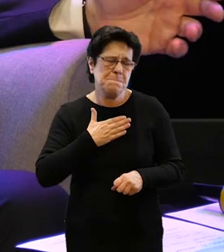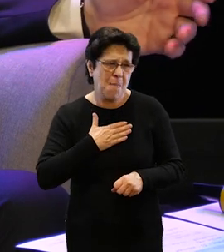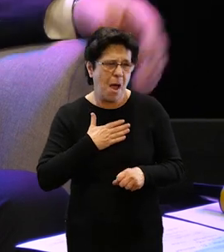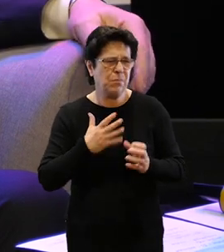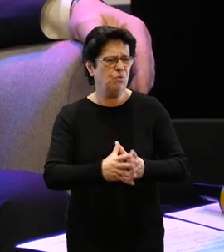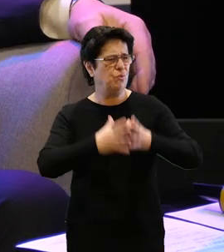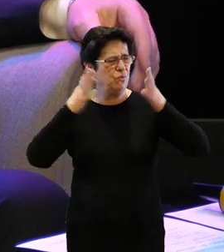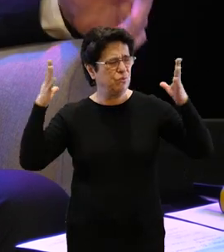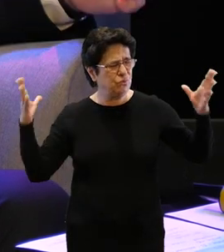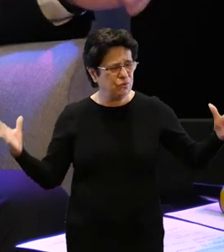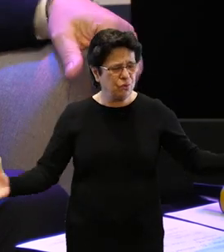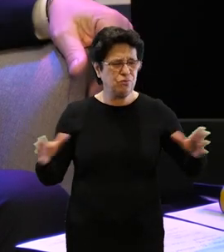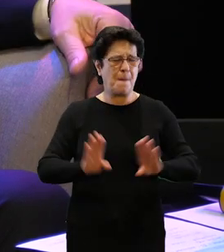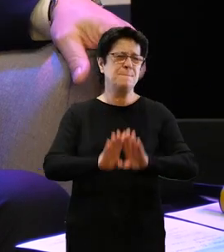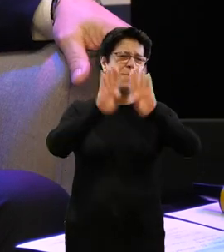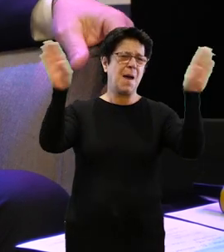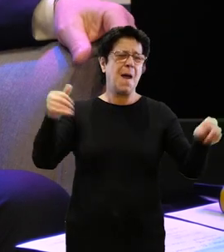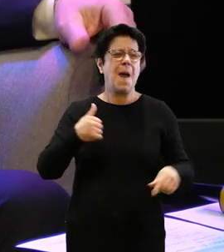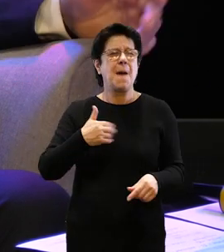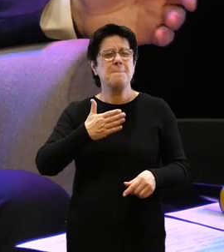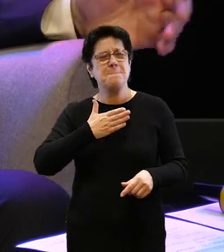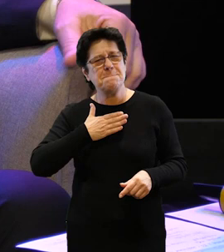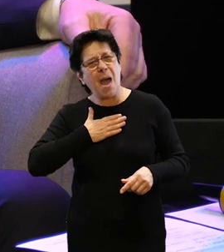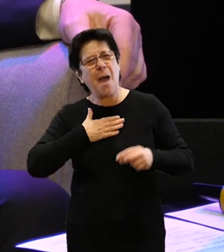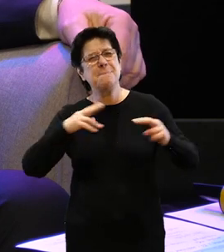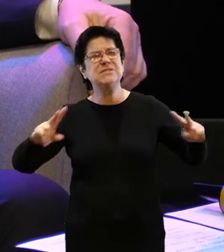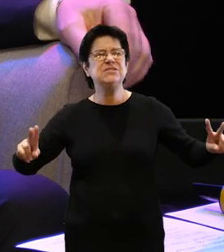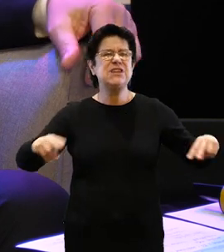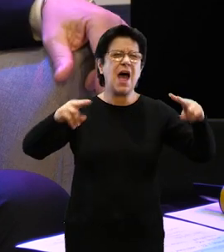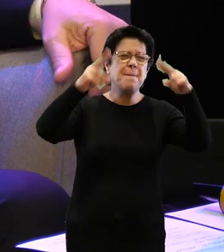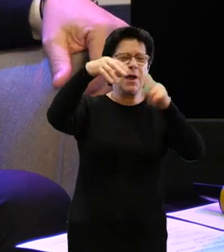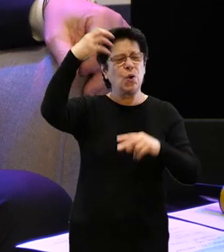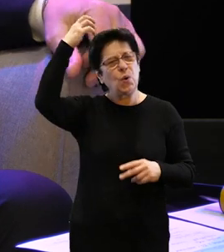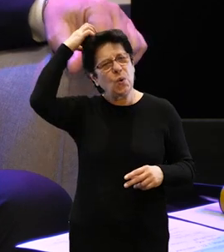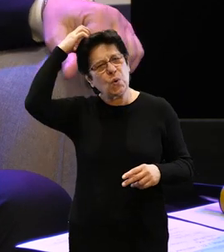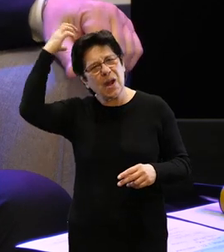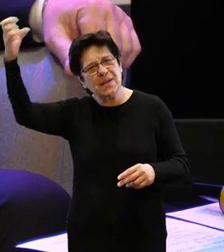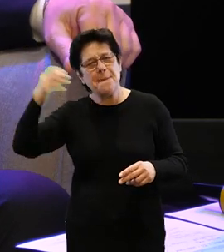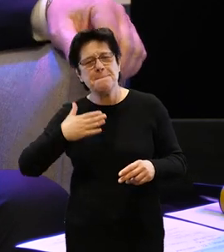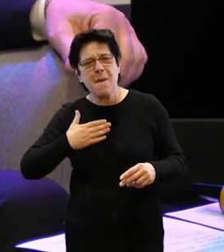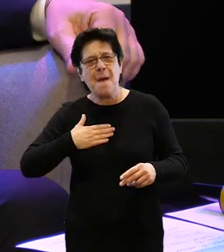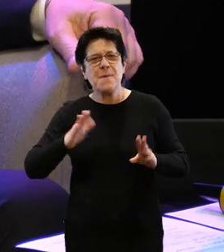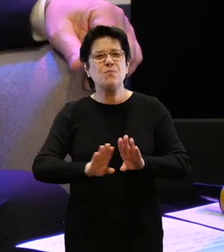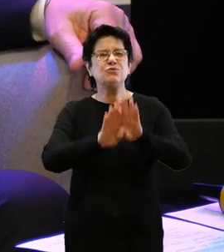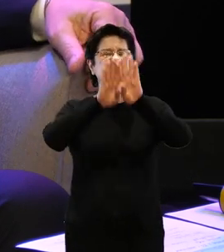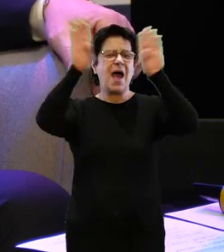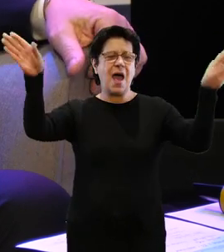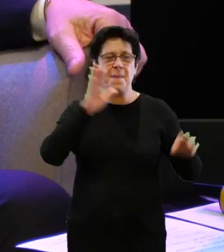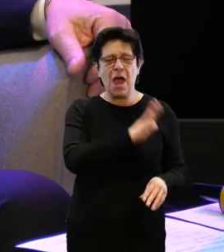mamy Wawel mamy Zamek Królewski mamy muzea narodowe w każdym większym mieście